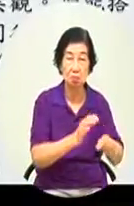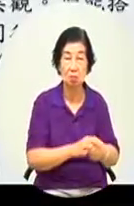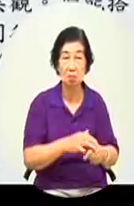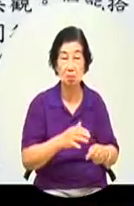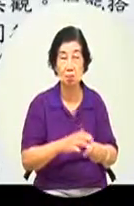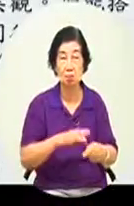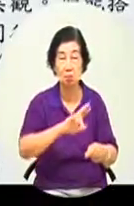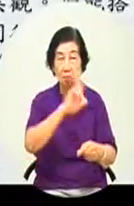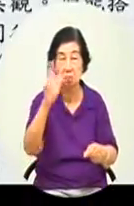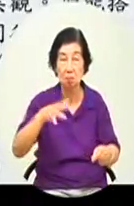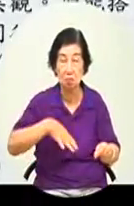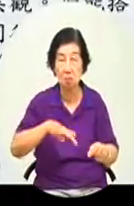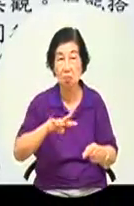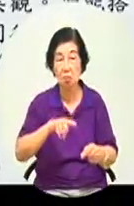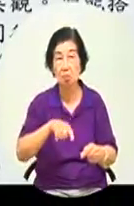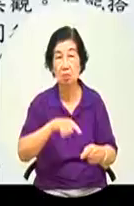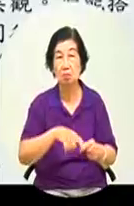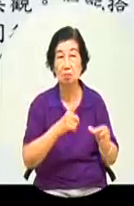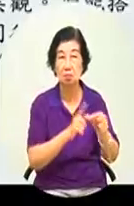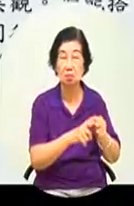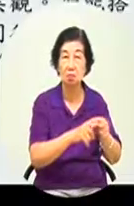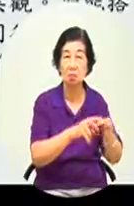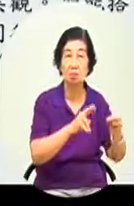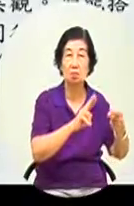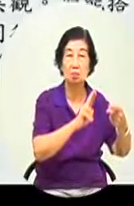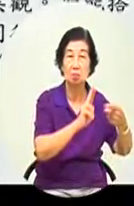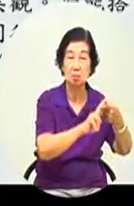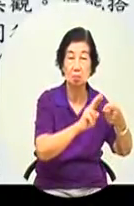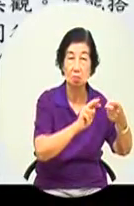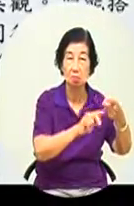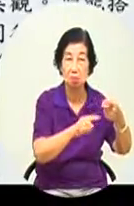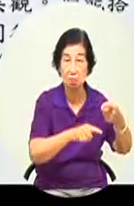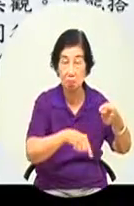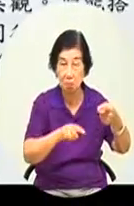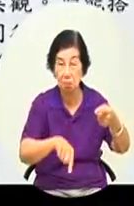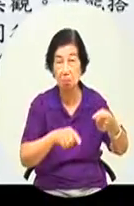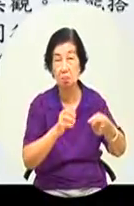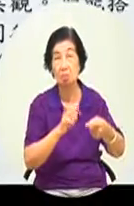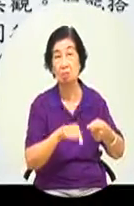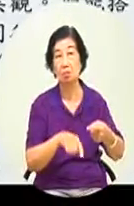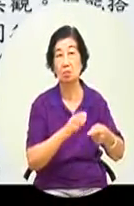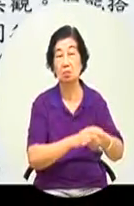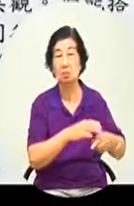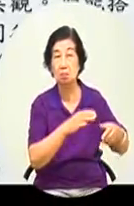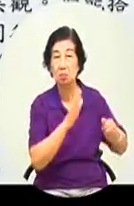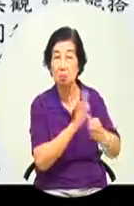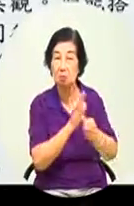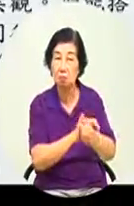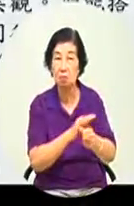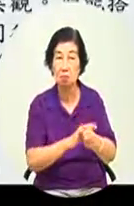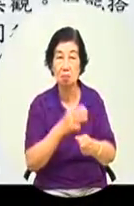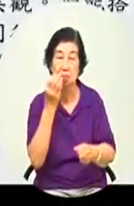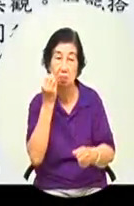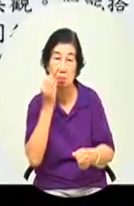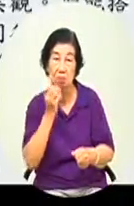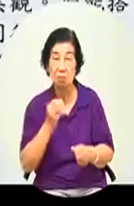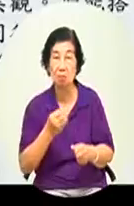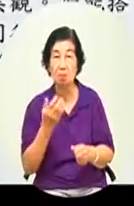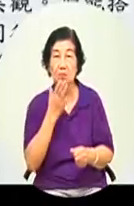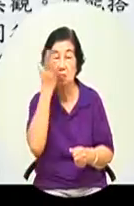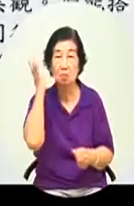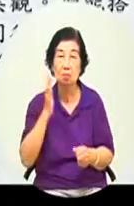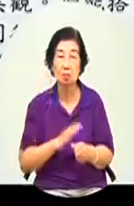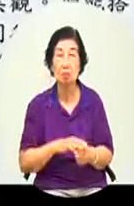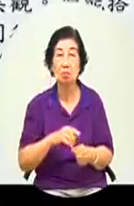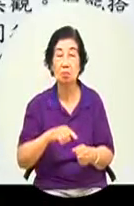港中文港要安怎带动这个观光互咱的未来看中文港那来开发